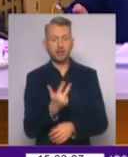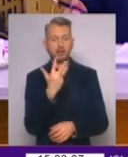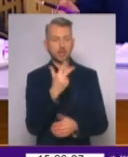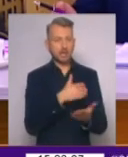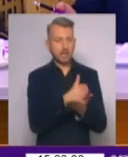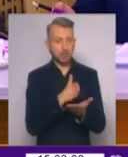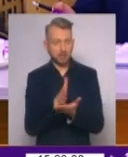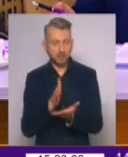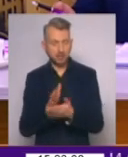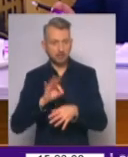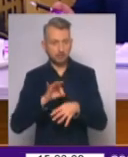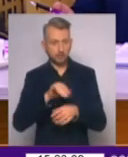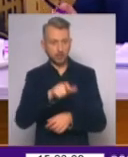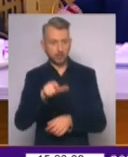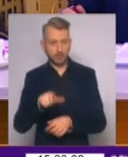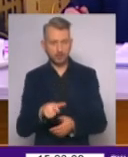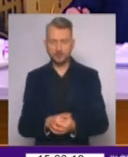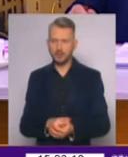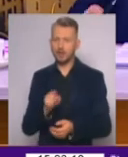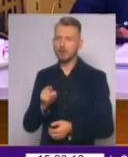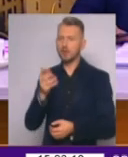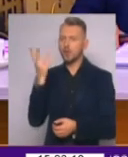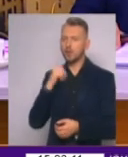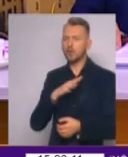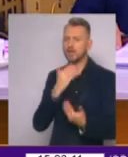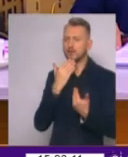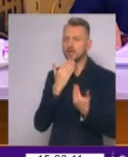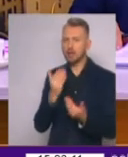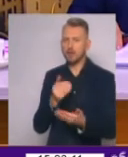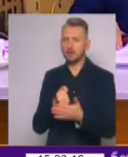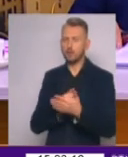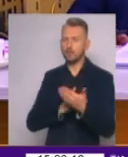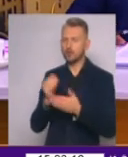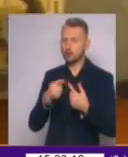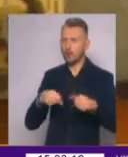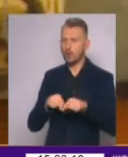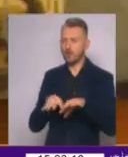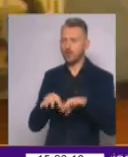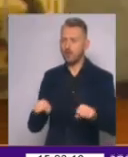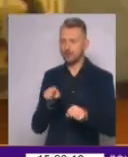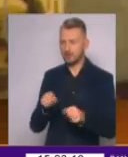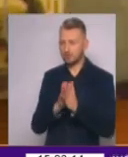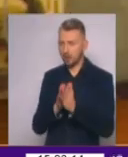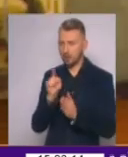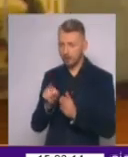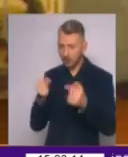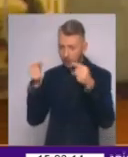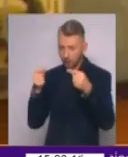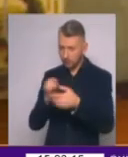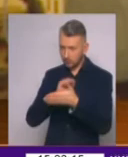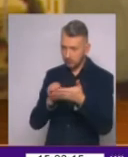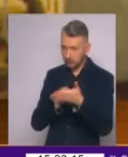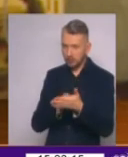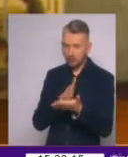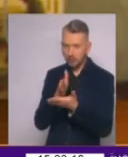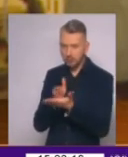напрямки захворювання людей. А ви, коли зверталися до вищих органів влади з цим проханням, ви конкретизували якісь